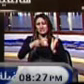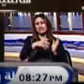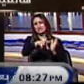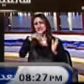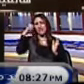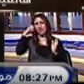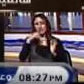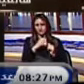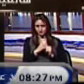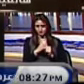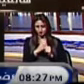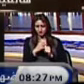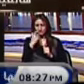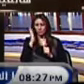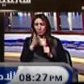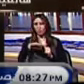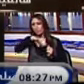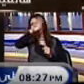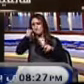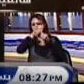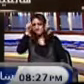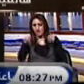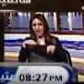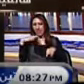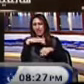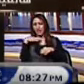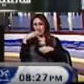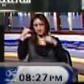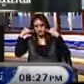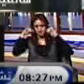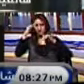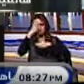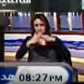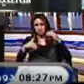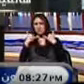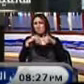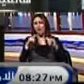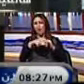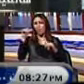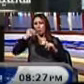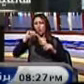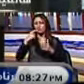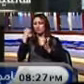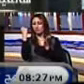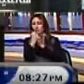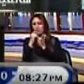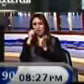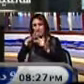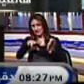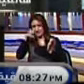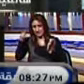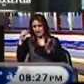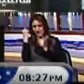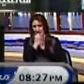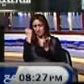المخزن بدعوى ان هي دي لحمه طازه ولسه مذبوحه قدام منه، ولم يقوم اي طبيب بيطري بالكشف عليها